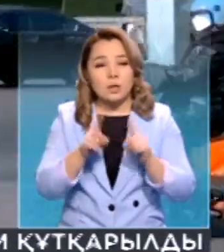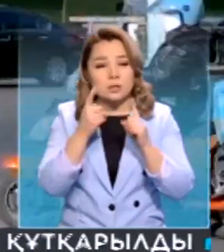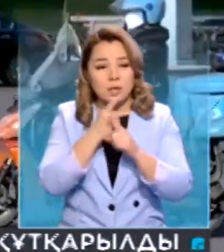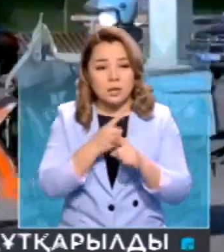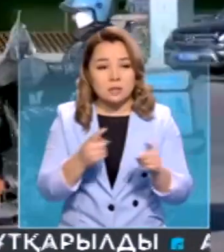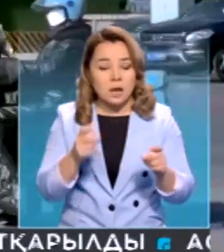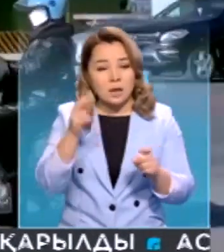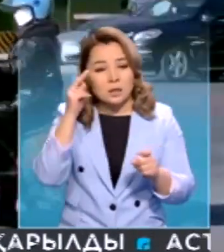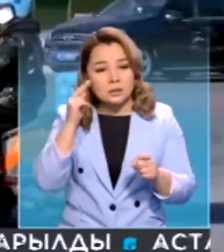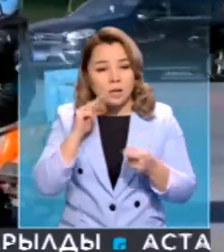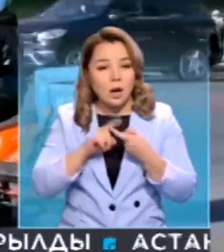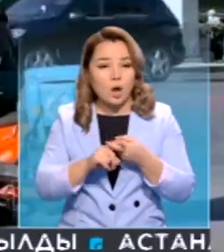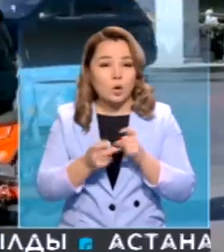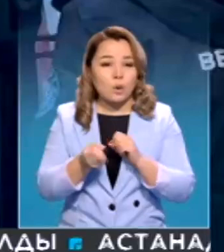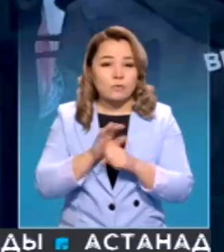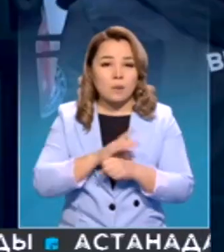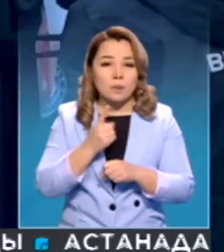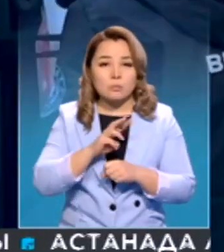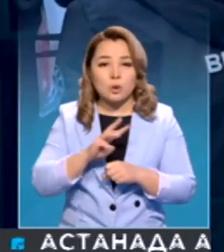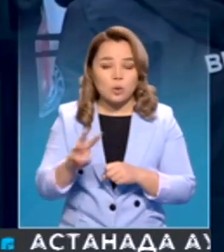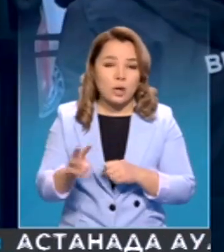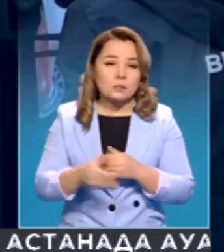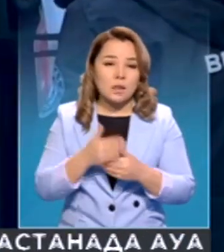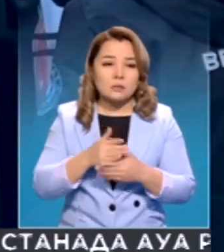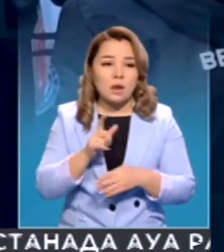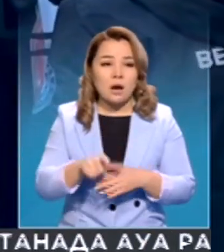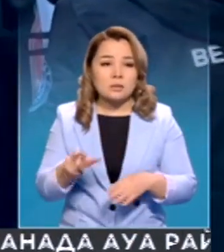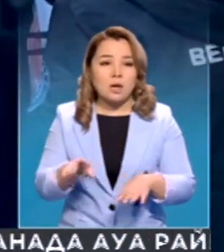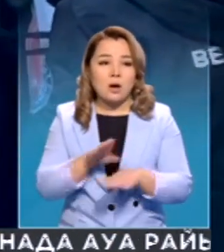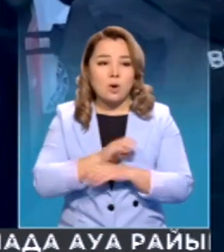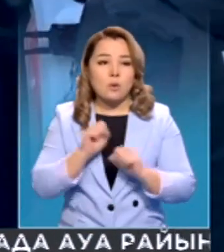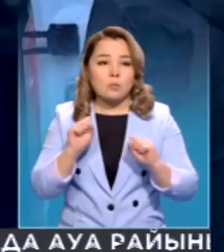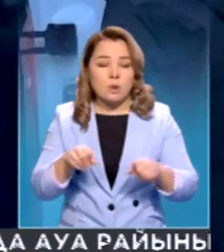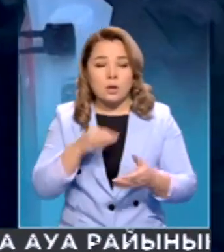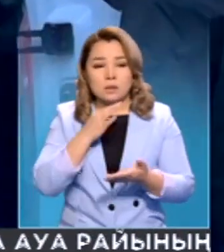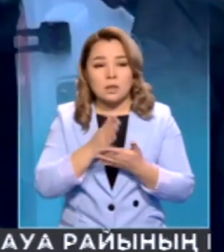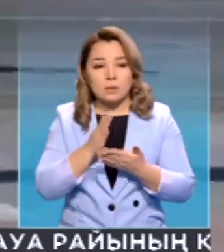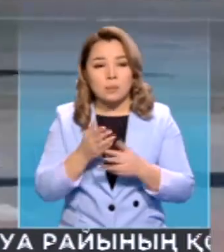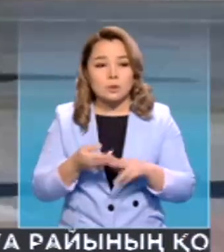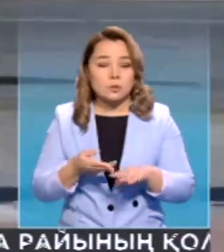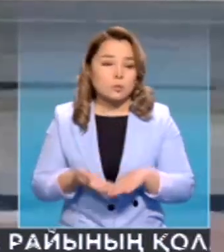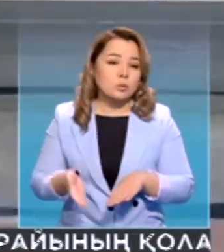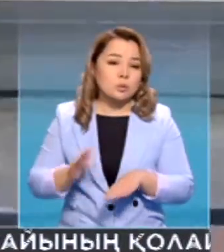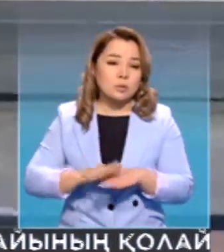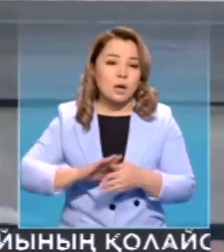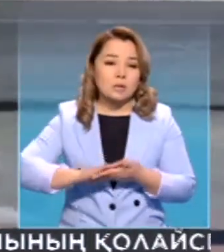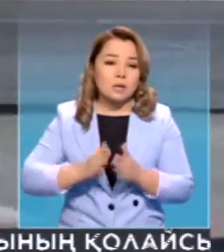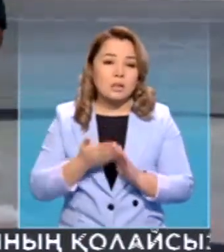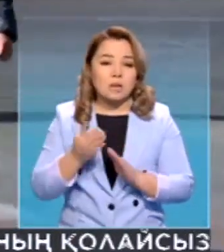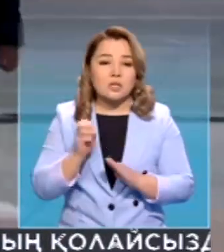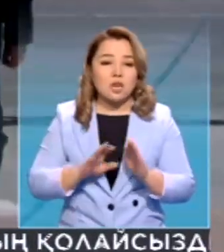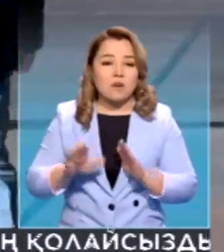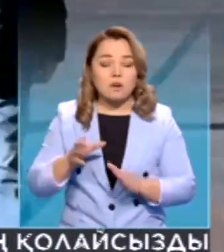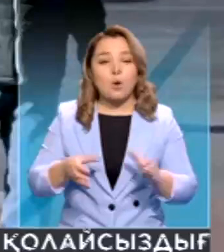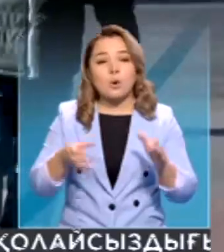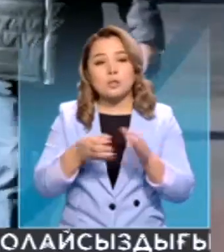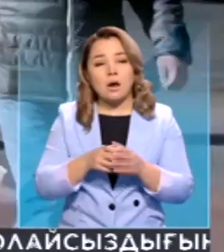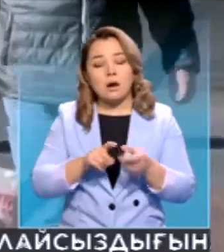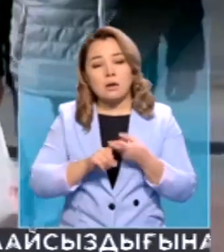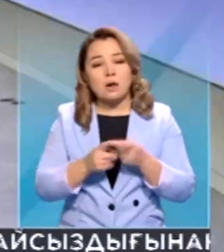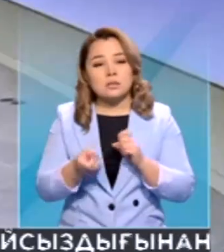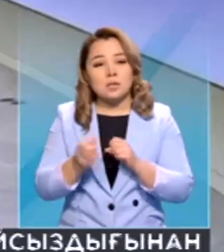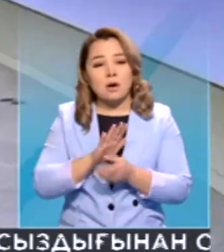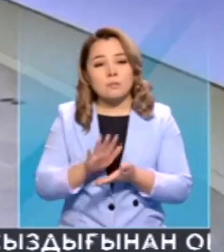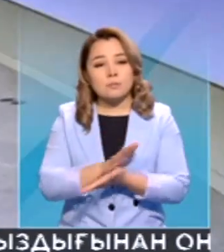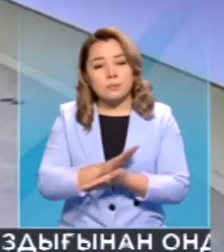болжамынша, биыл Қытайда COVID-тен 1 миллионнан аса адам қайтыс болуы мүмкін. Осындай қиын шақта Еуроодақ бұл елге коронавирусқа қарсы